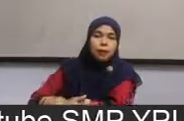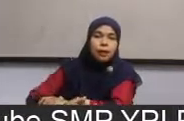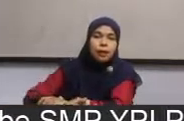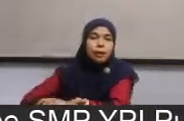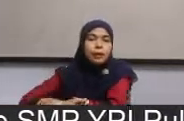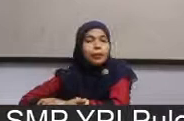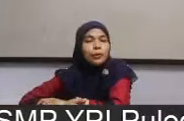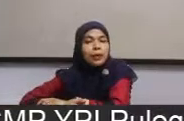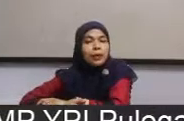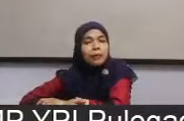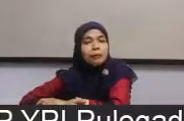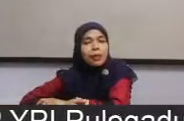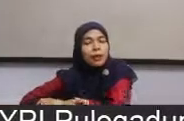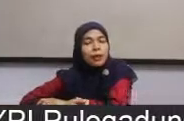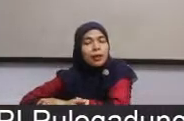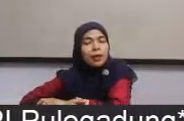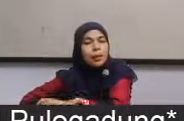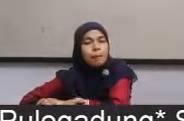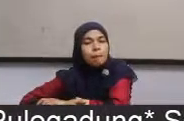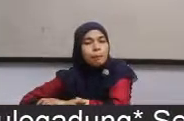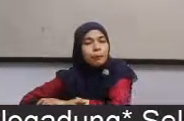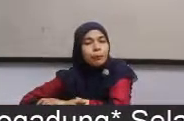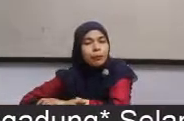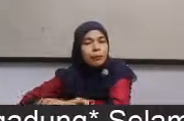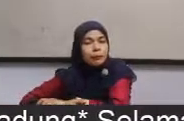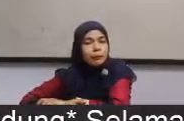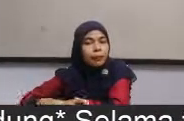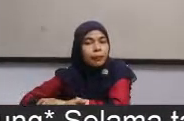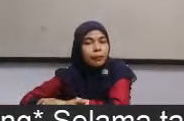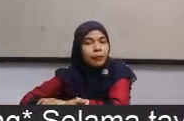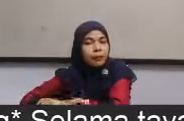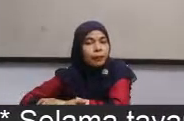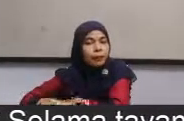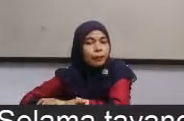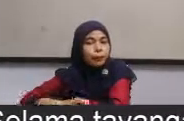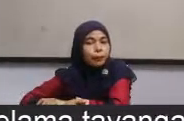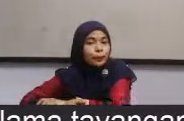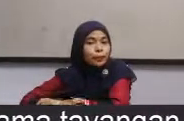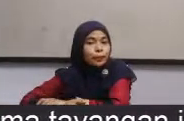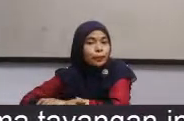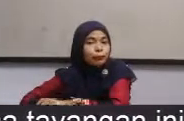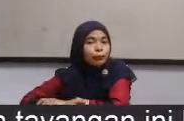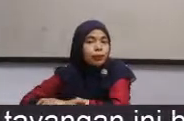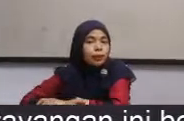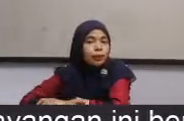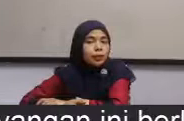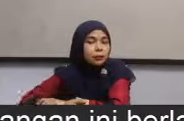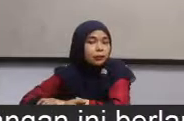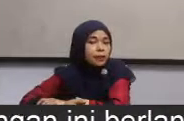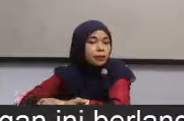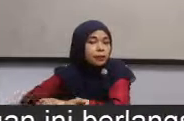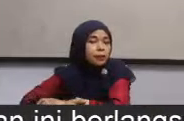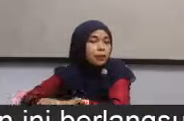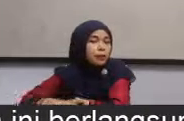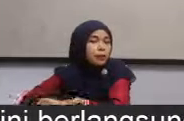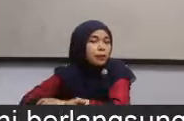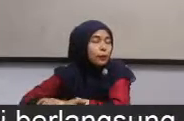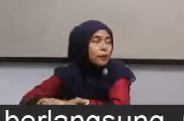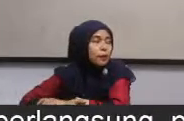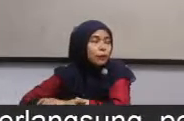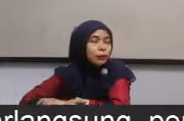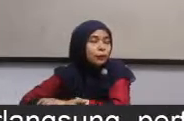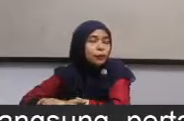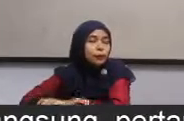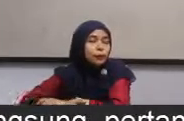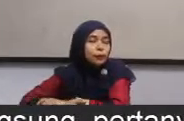kemudian yang berikutnya adalah menghilangkan praktek-praktek korupsi kolusi dan nepotisme apa sih